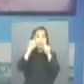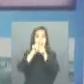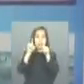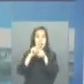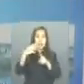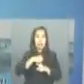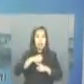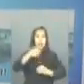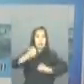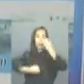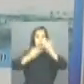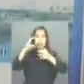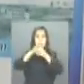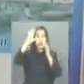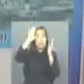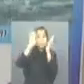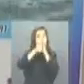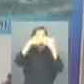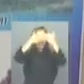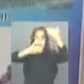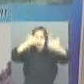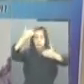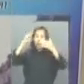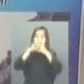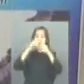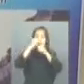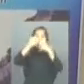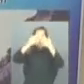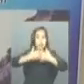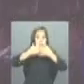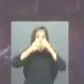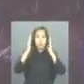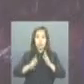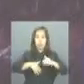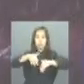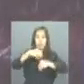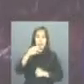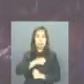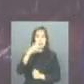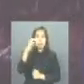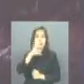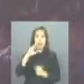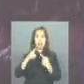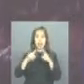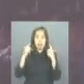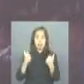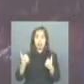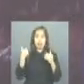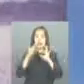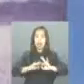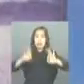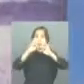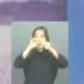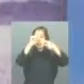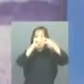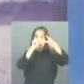พผลกระทบจากนิคมอุตสาหกรรมมาบตาพุดที่คนในพื้นที่นั้นไม่ต้องการให้เกิดขึ้นกับพวกเขาซึ่งทั้ง2ประเด็นนี้จะถูกตั้งคำถ